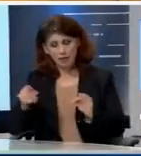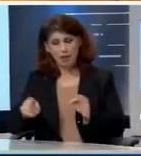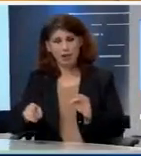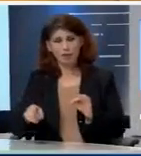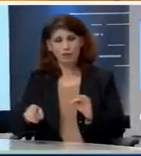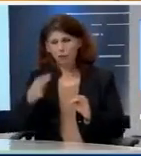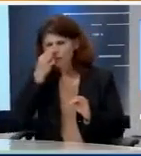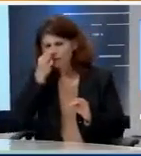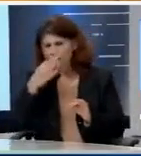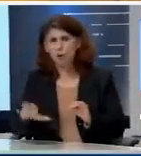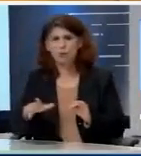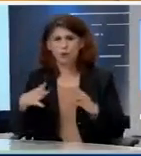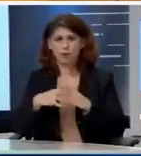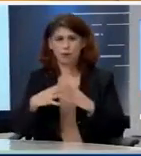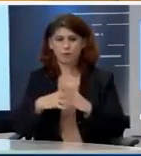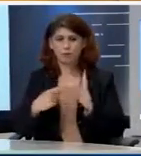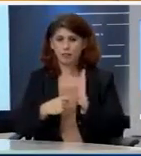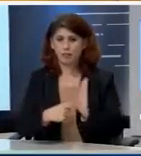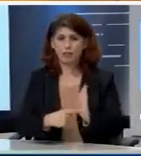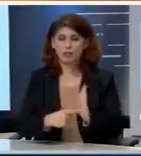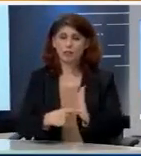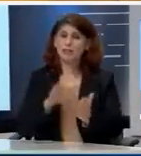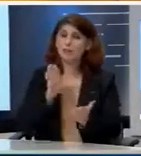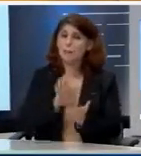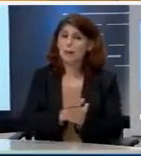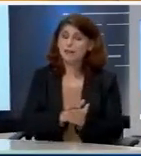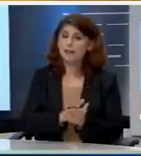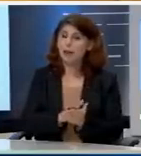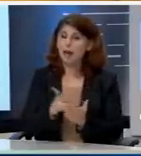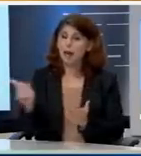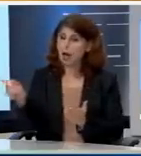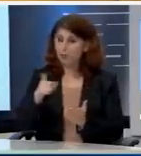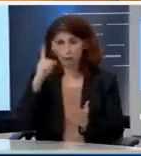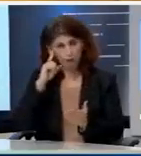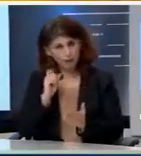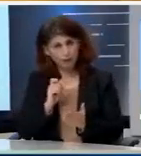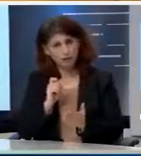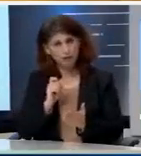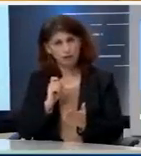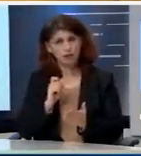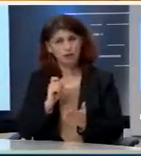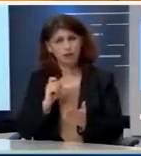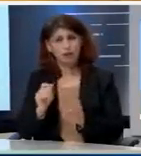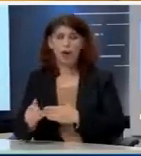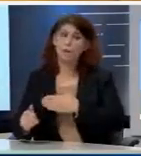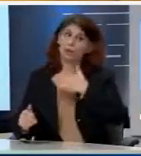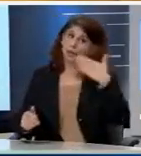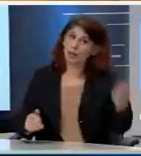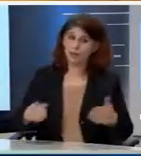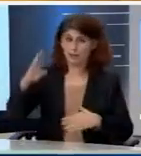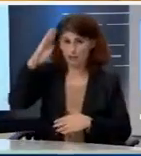του βρώμικου πολέμου να είναι αποτυπωμένες στις μαρτυρίες αυτών που τα ήξεραν στην άλλη άκρη του